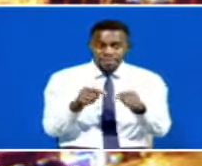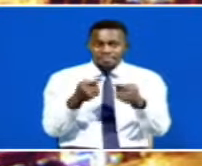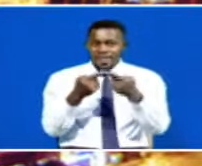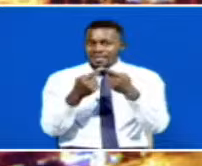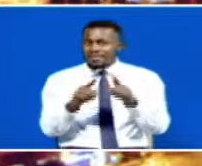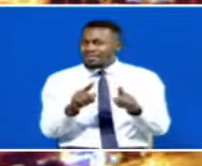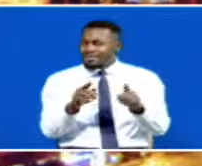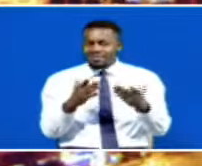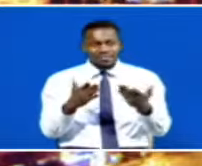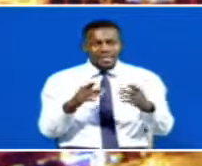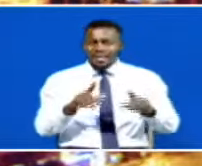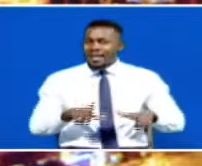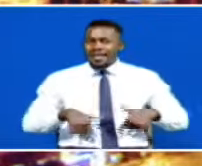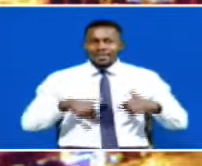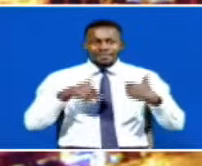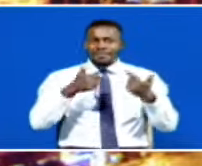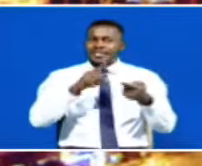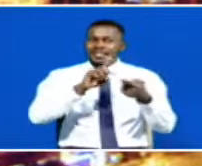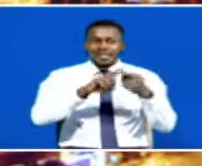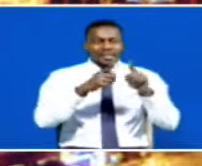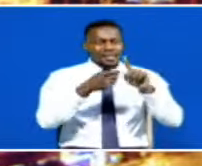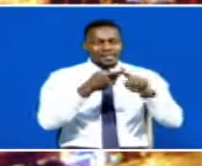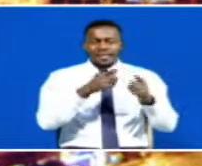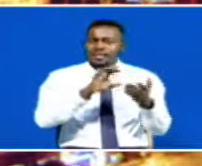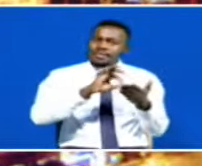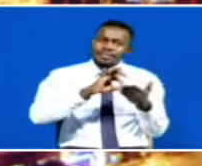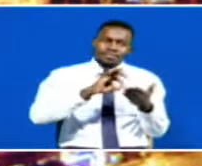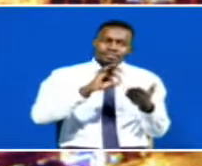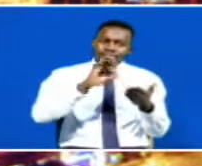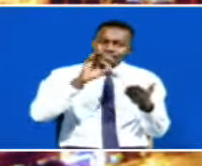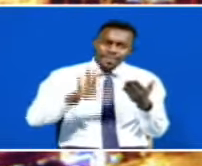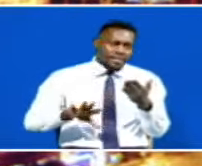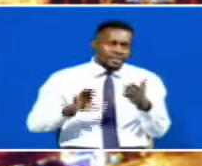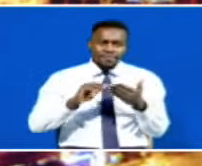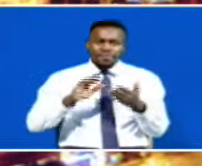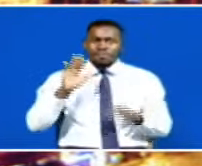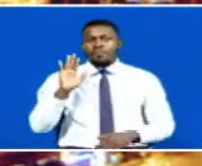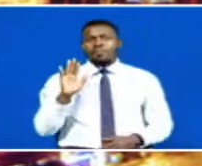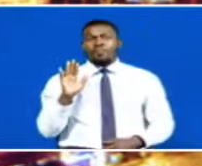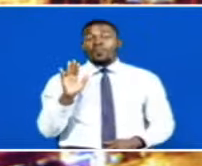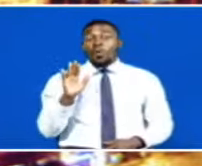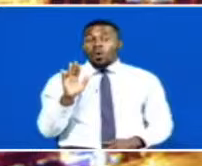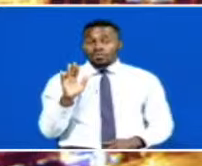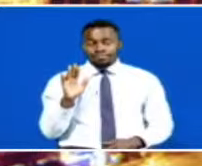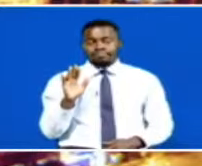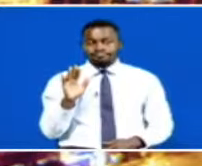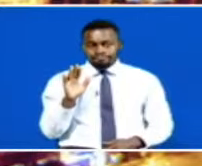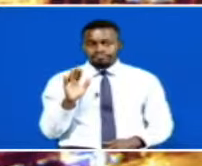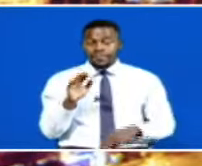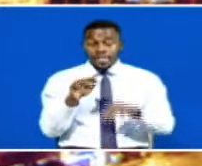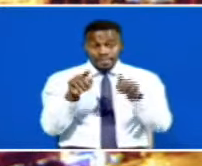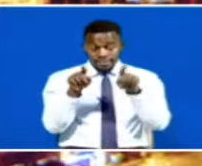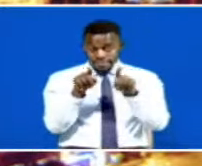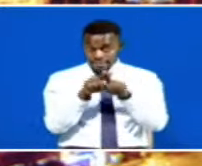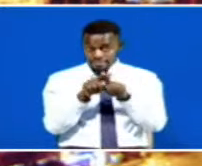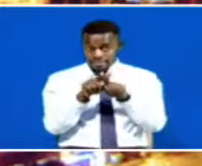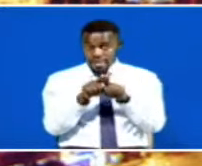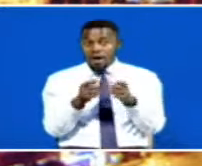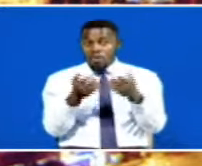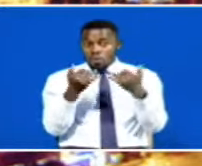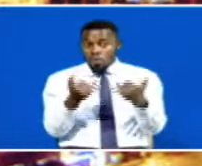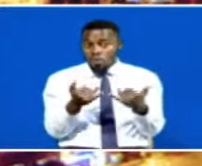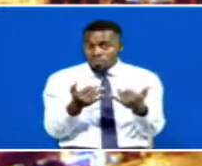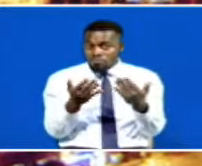maisha limesalia changamoto kubwa kwa idadi kubwa ya wazazi. Kando na kuwanunulia wanafunzi sare za shule na bidhaa zao za